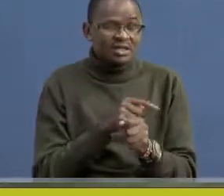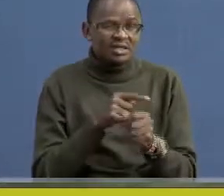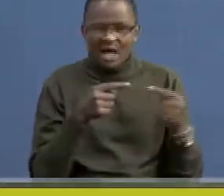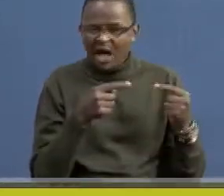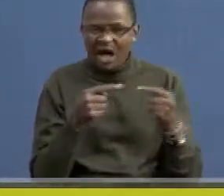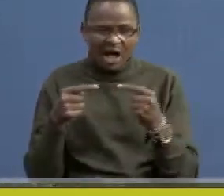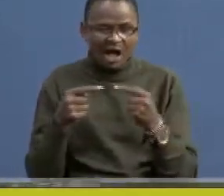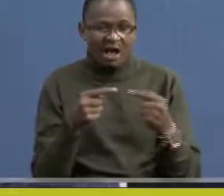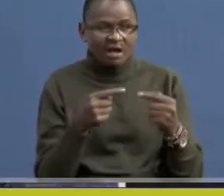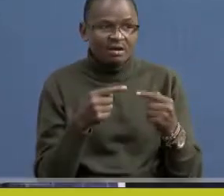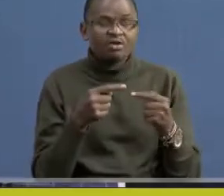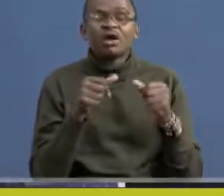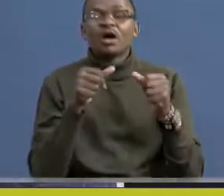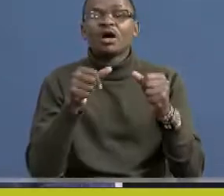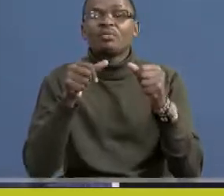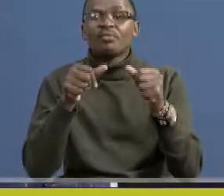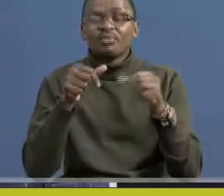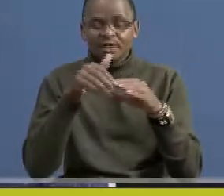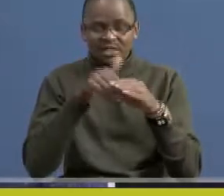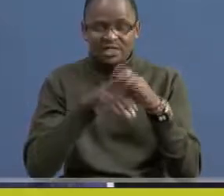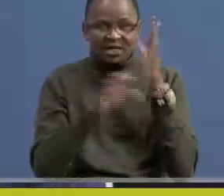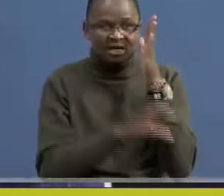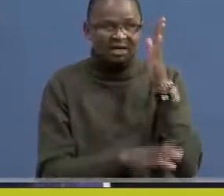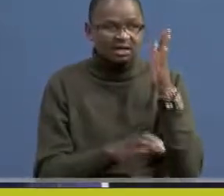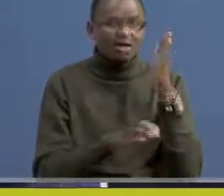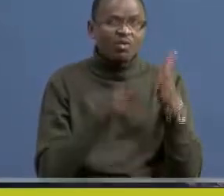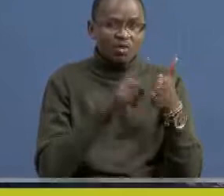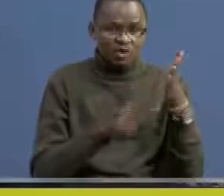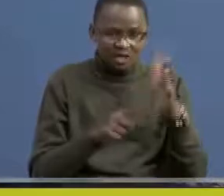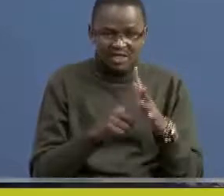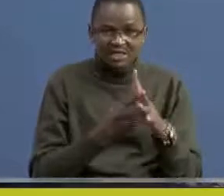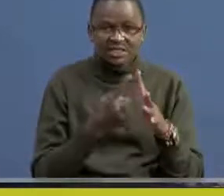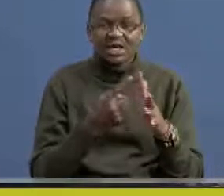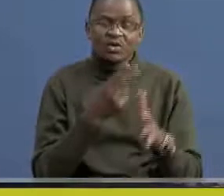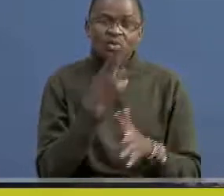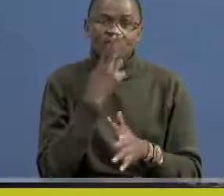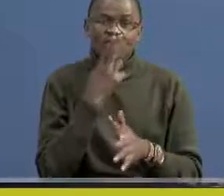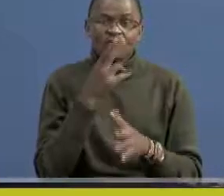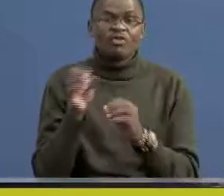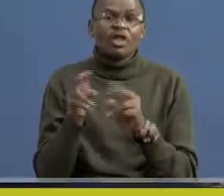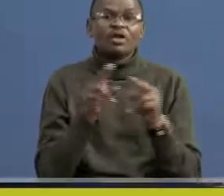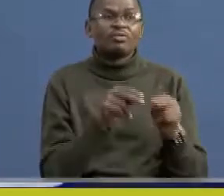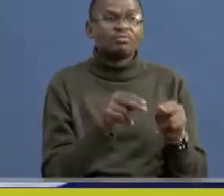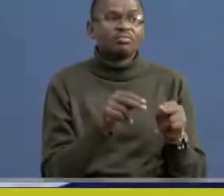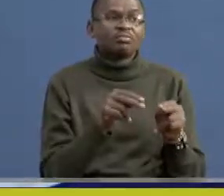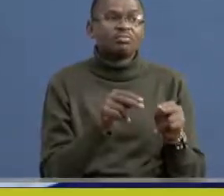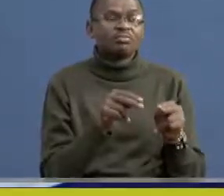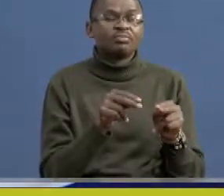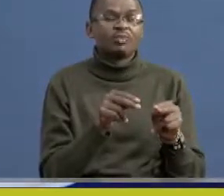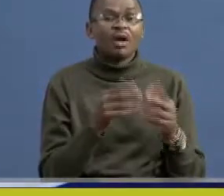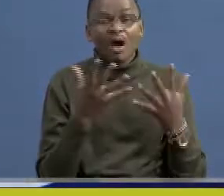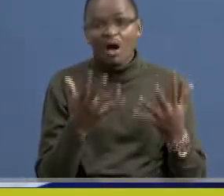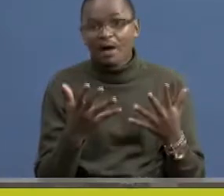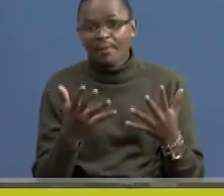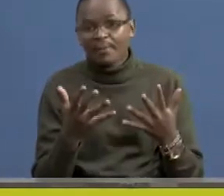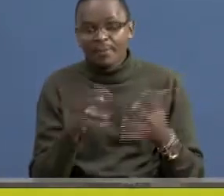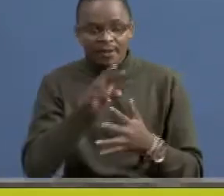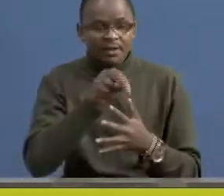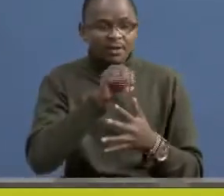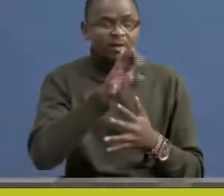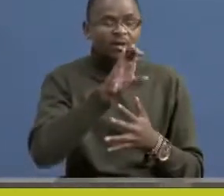mgogoro mkubwa unaoendelea hapa nchini kuhusiana ni nini chanzo cha madhara ya sigara ya kawaida. Je, ni